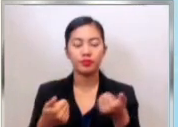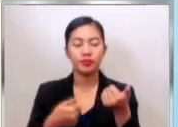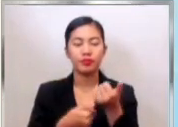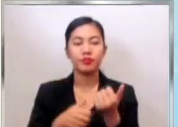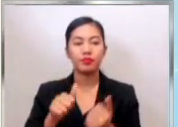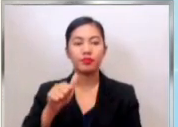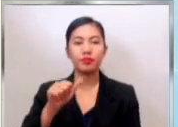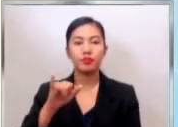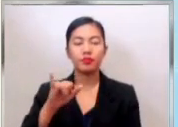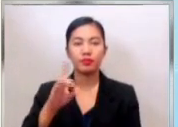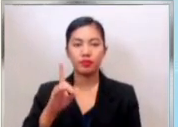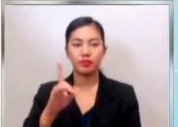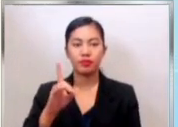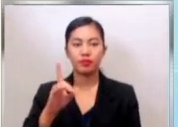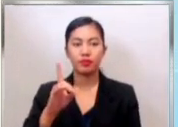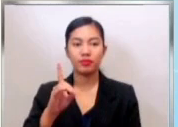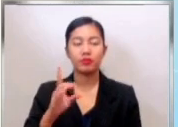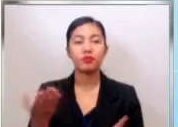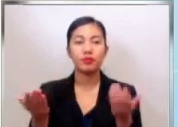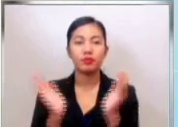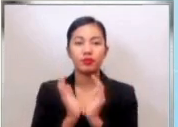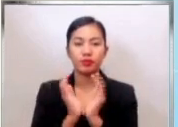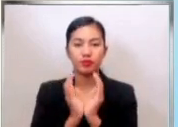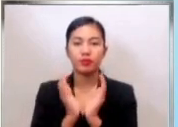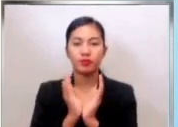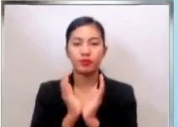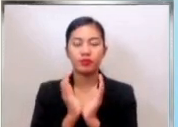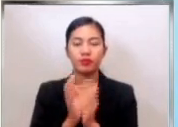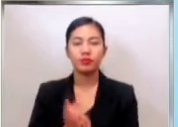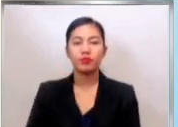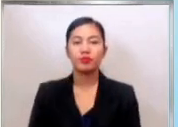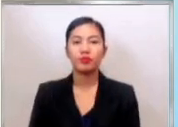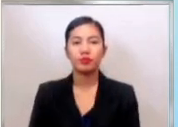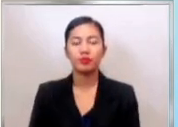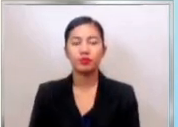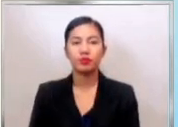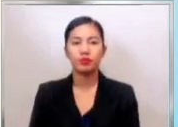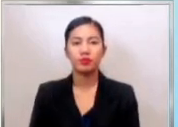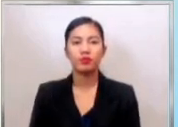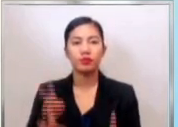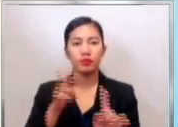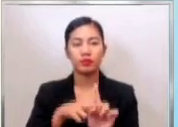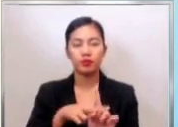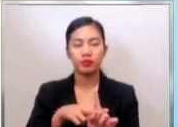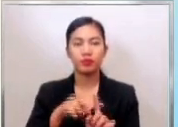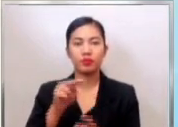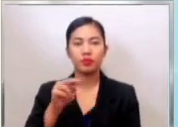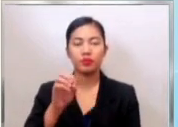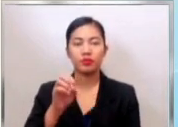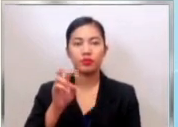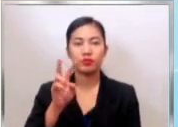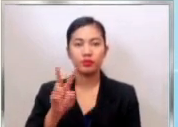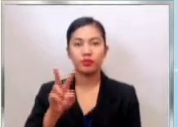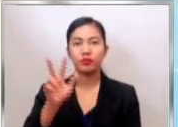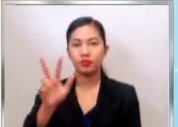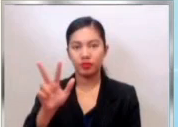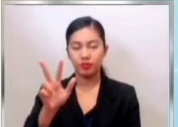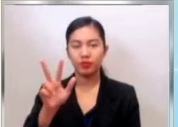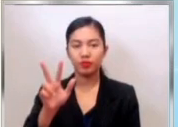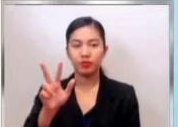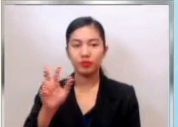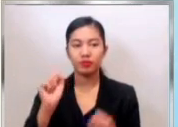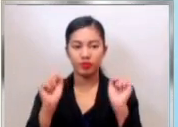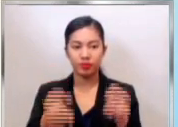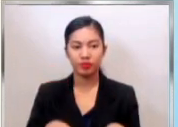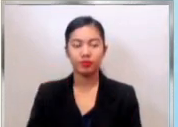sa Department of Social Welfare and Development. Hanggang November 3 ang pupwede pong mag-apply dyan.